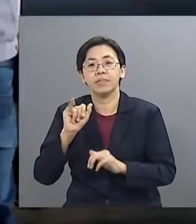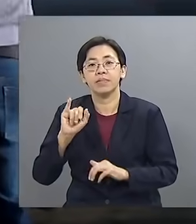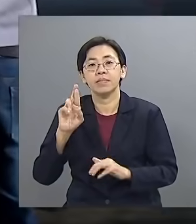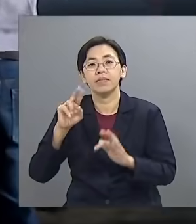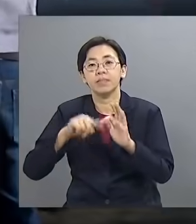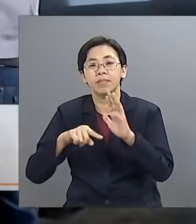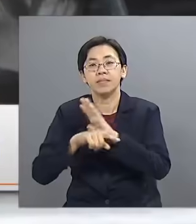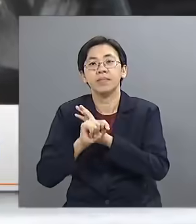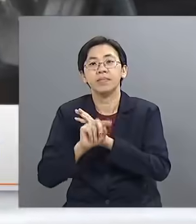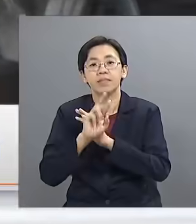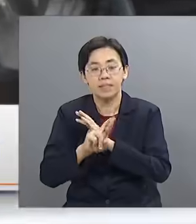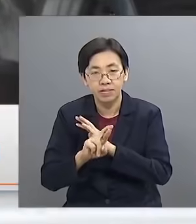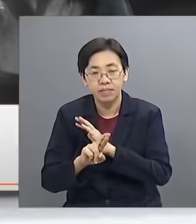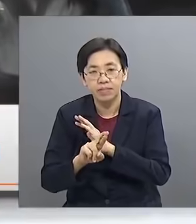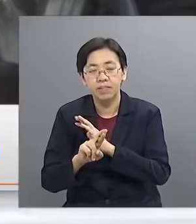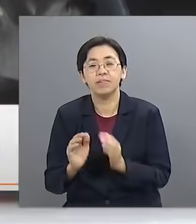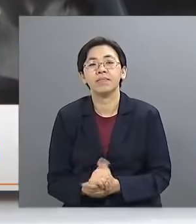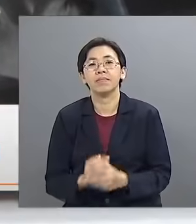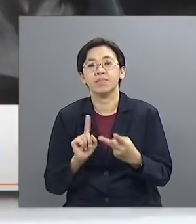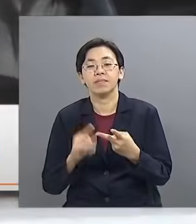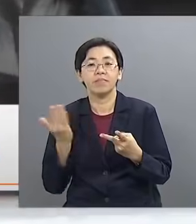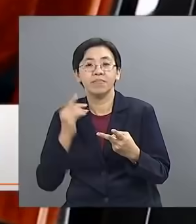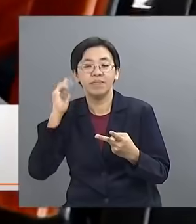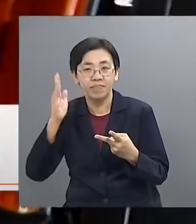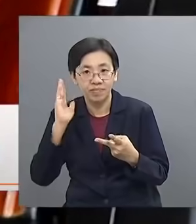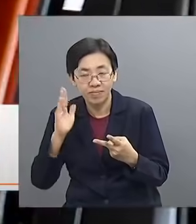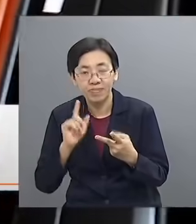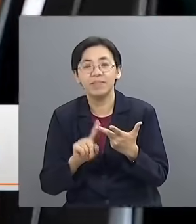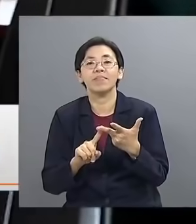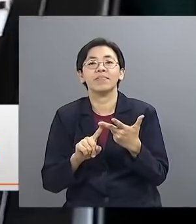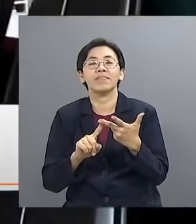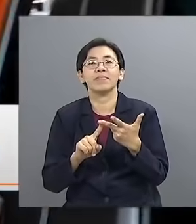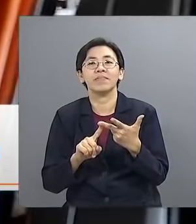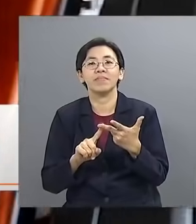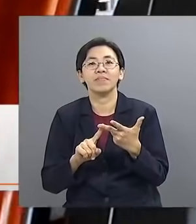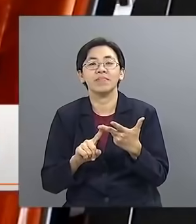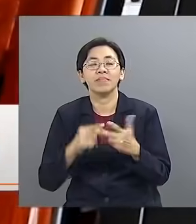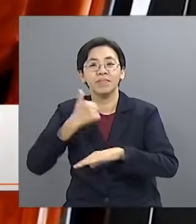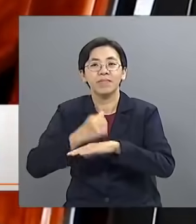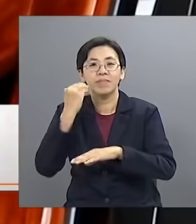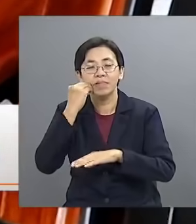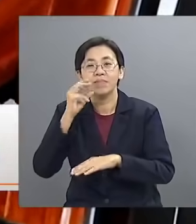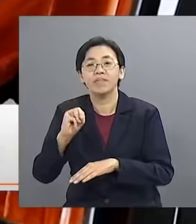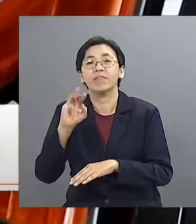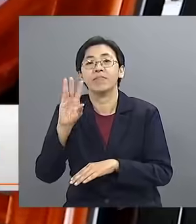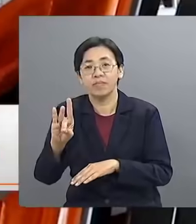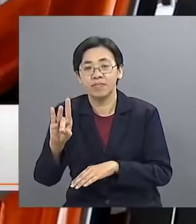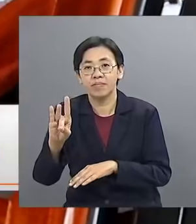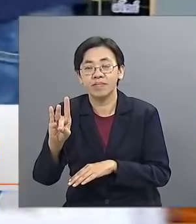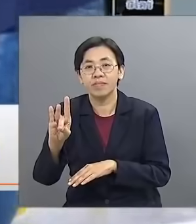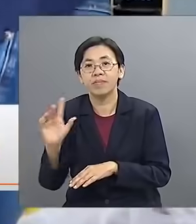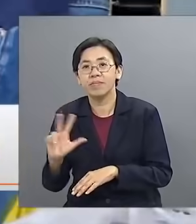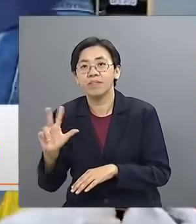พิชานนท์อิงประสานเป็นบุตรชายแล้วก็นางสาวสาวลักษณ์แผ่นทองเป็นผู้ใหญ่บ้านหมู่8ตำบลบ่อพลอยนะคะช่วยกันนำหน้ากาก